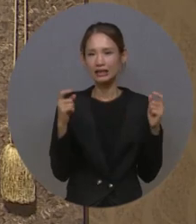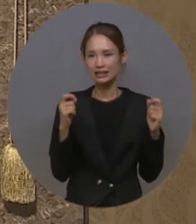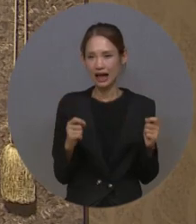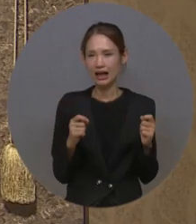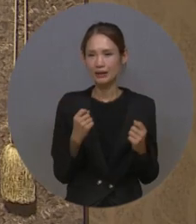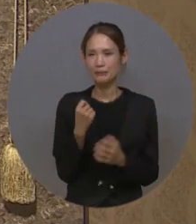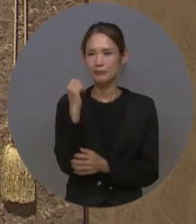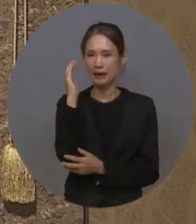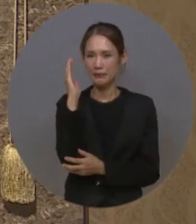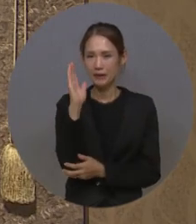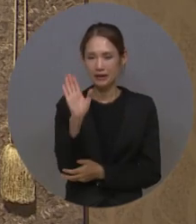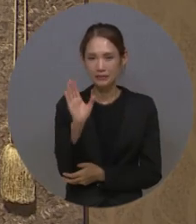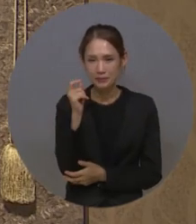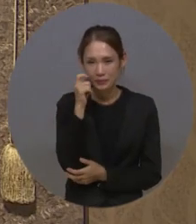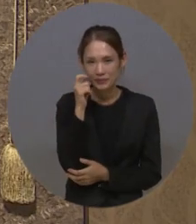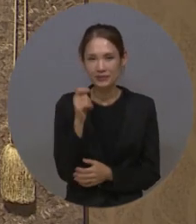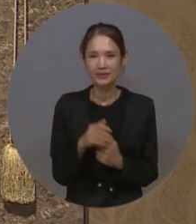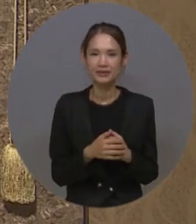네. 너무